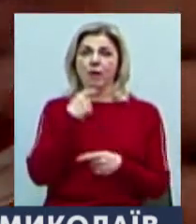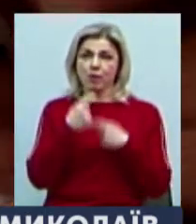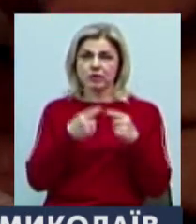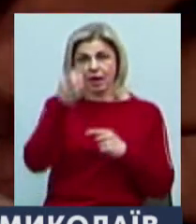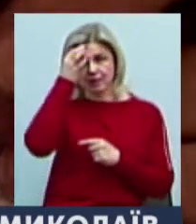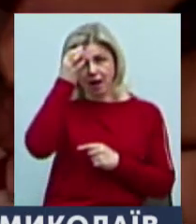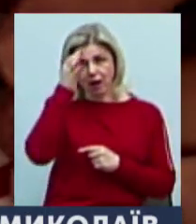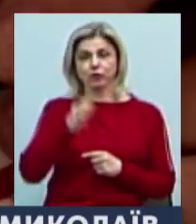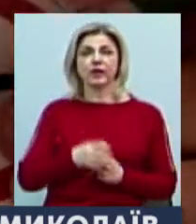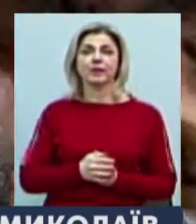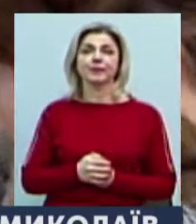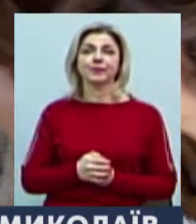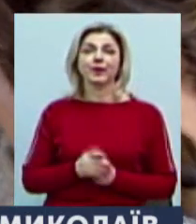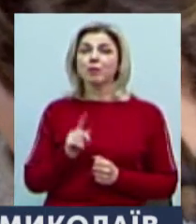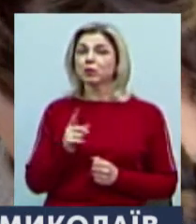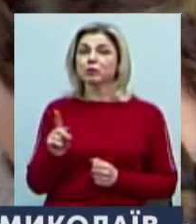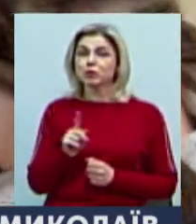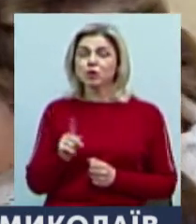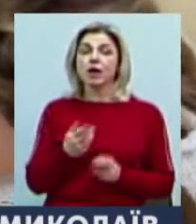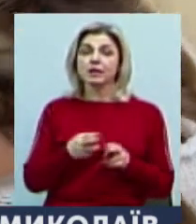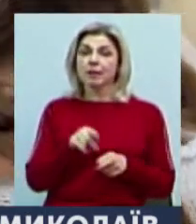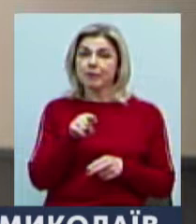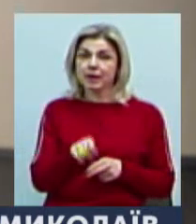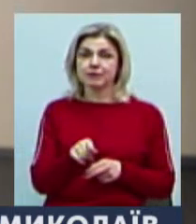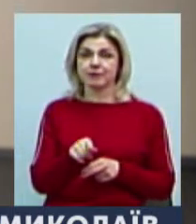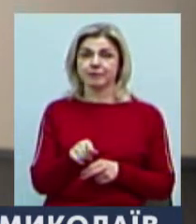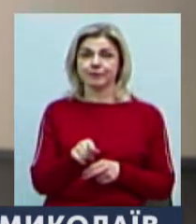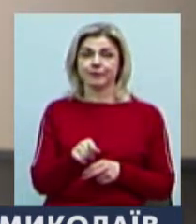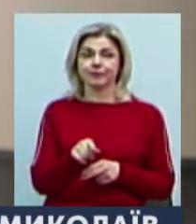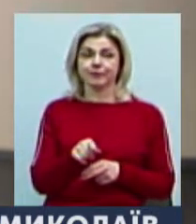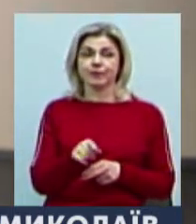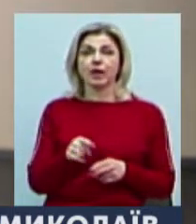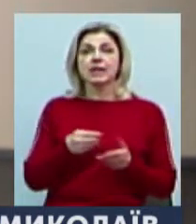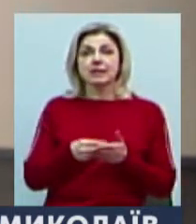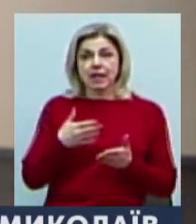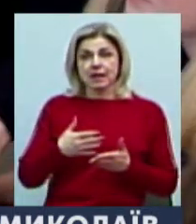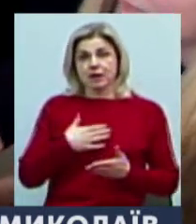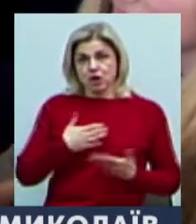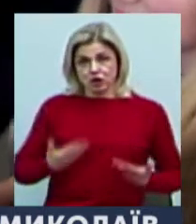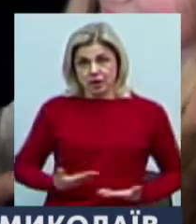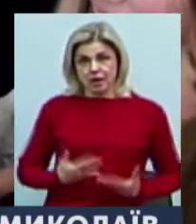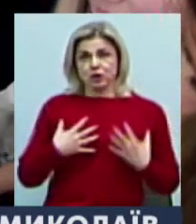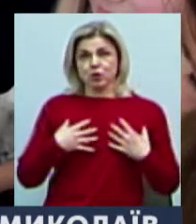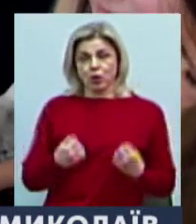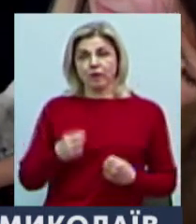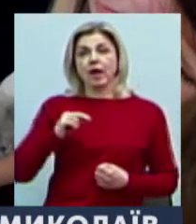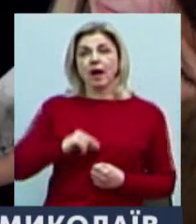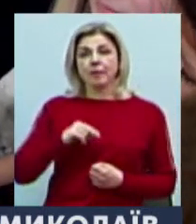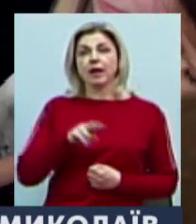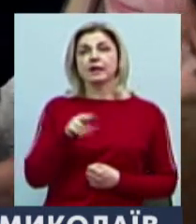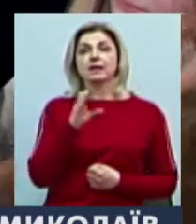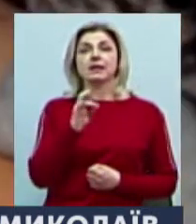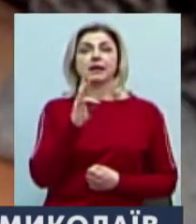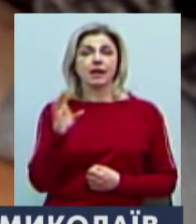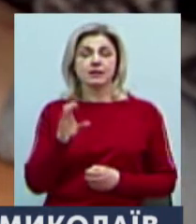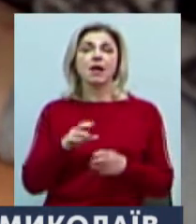нагадувати, тому що саме цінне в нашому – це є життя та здоров'я. Співробітники ДСНС запропонували дітям